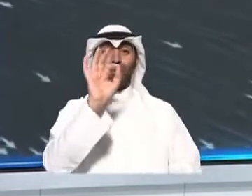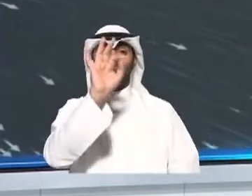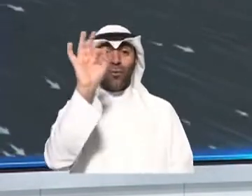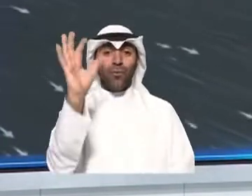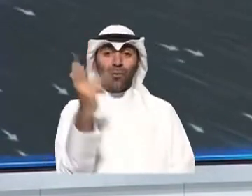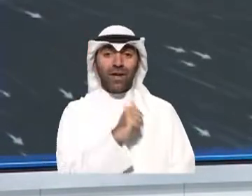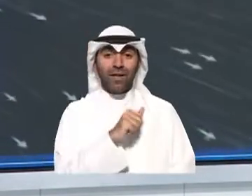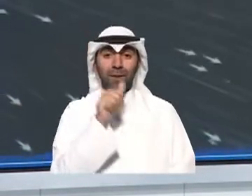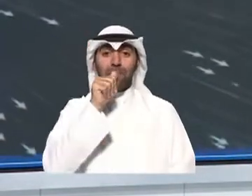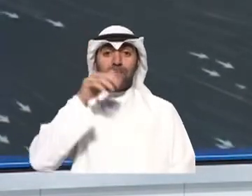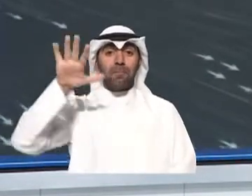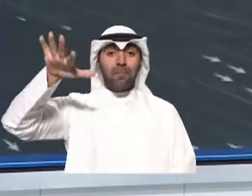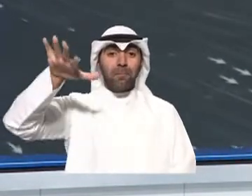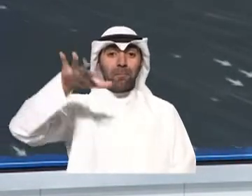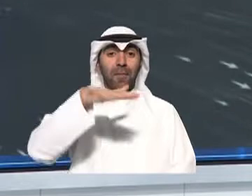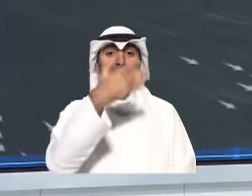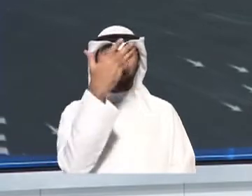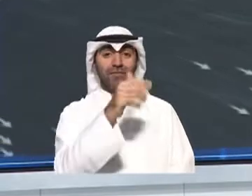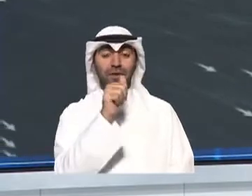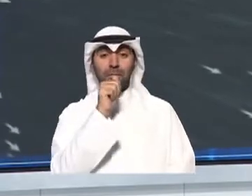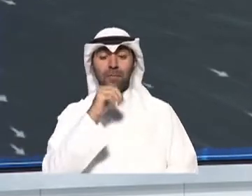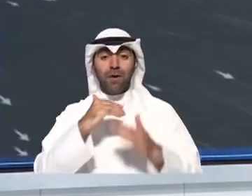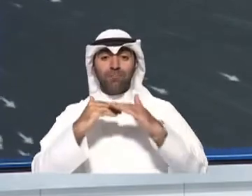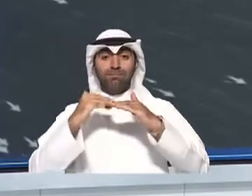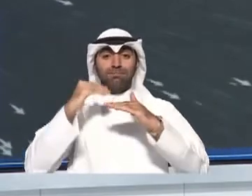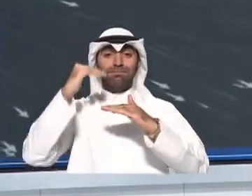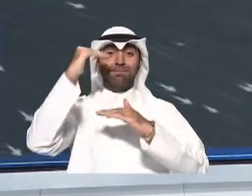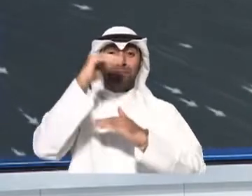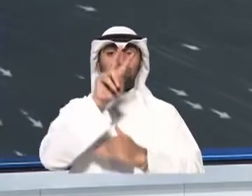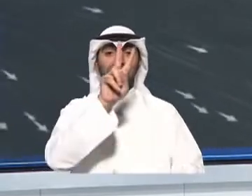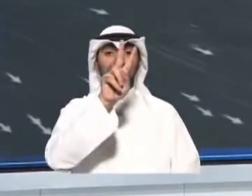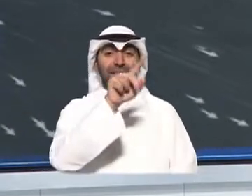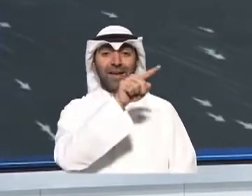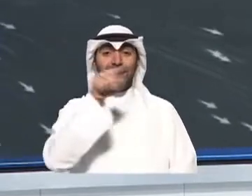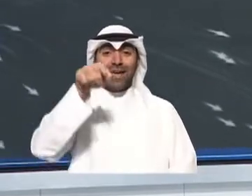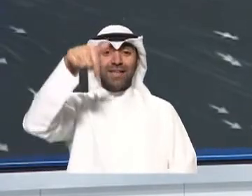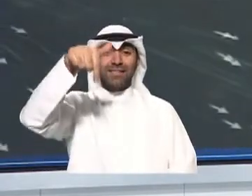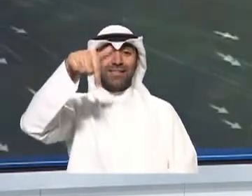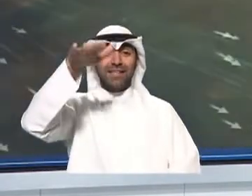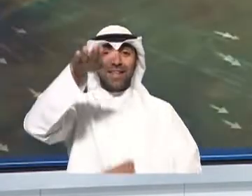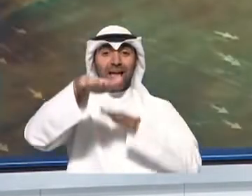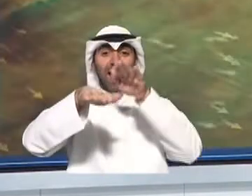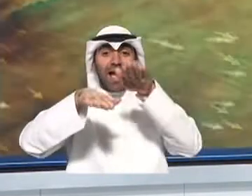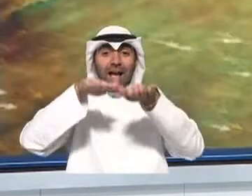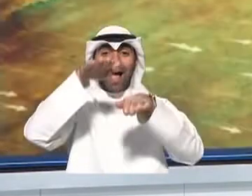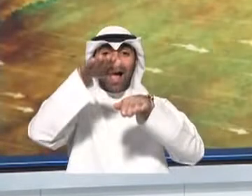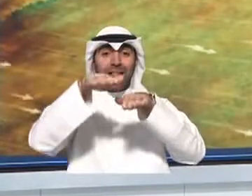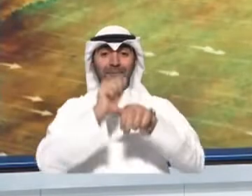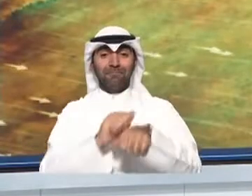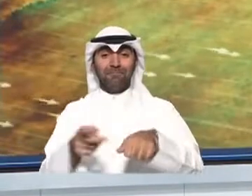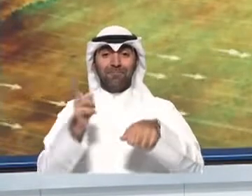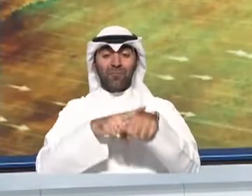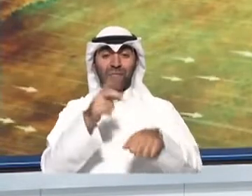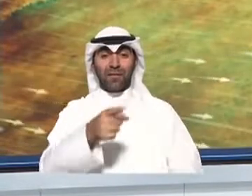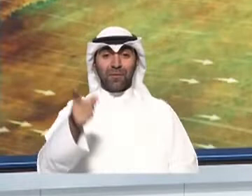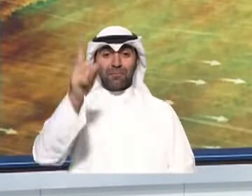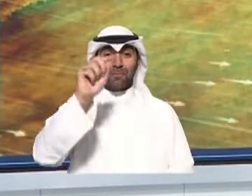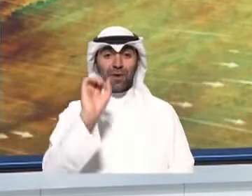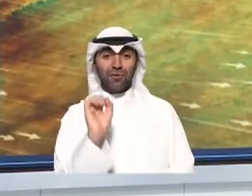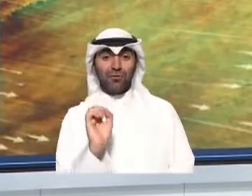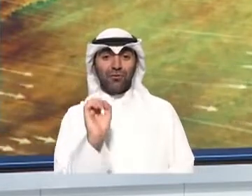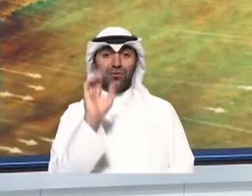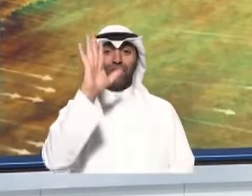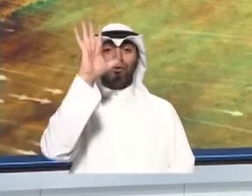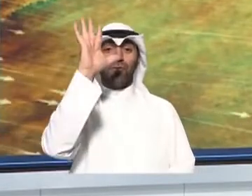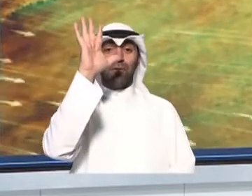البحر، ومعه راح يكون في ارتفاع في الأمواج، وراح يستمر معنا نشاط الرياح على هذه المناطق حتى ساعات الصباح الأولى من يوم الغد مع